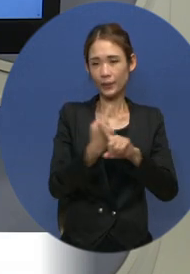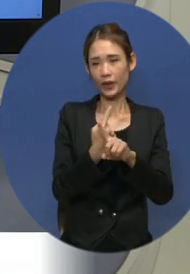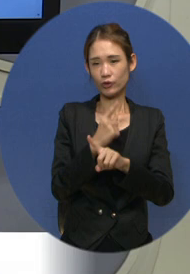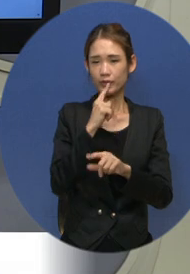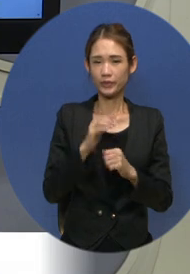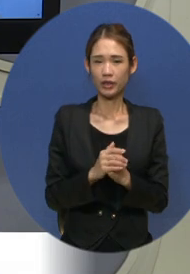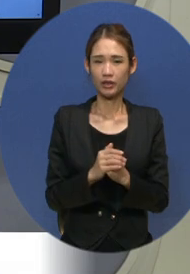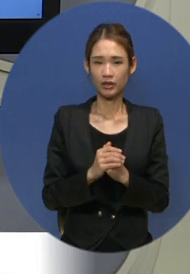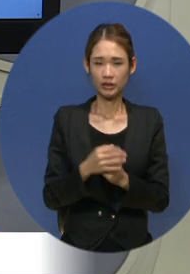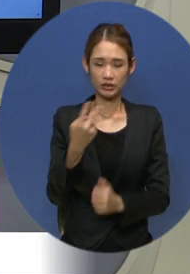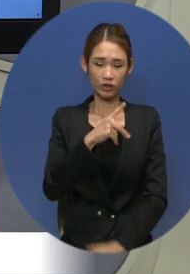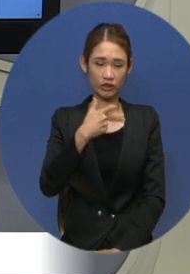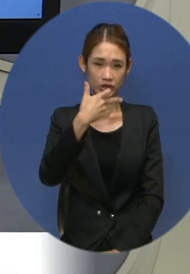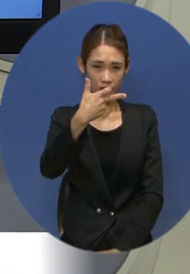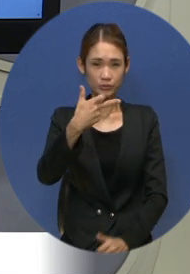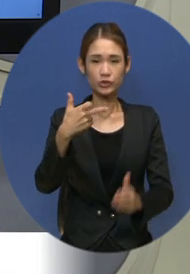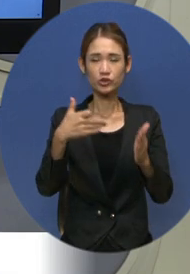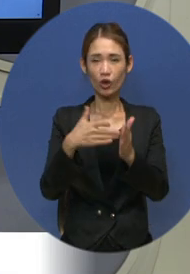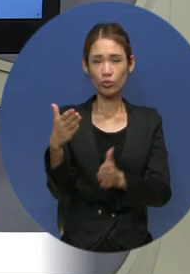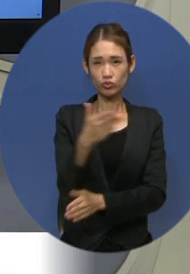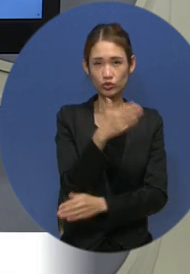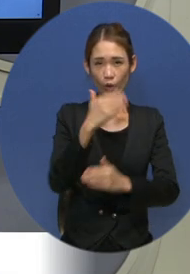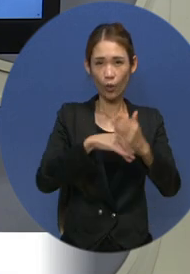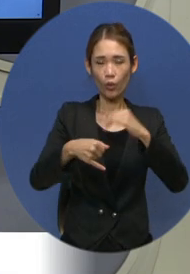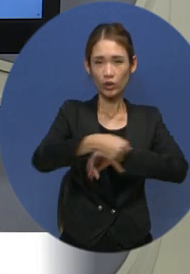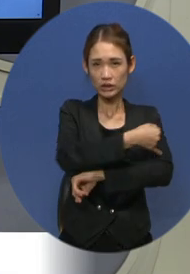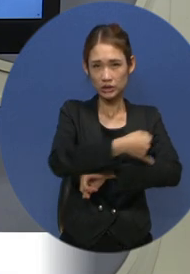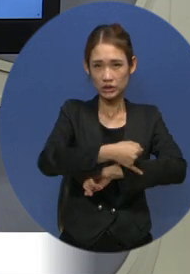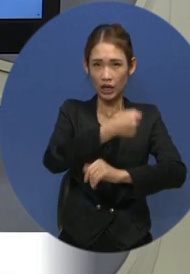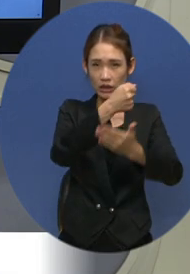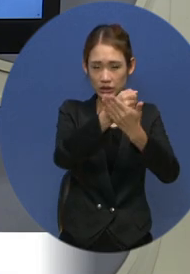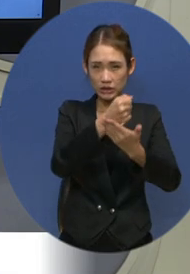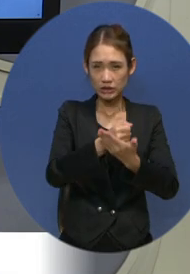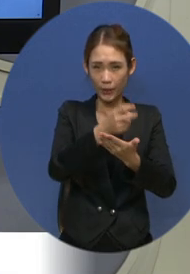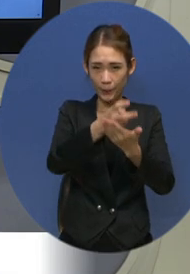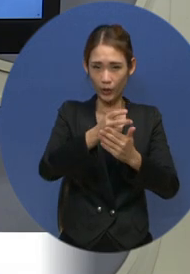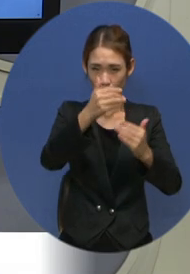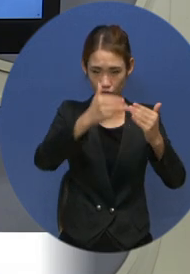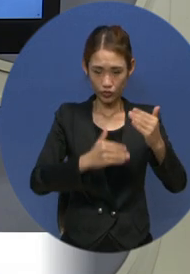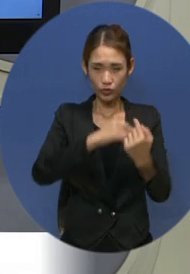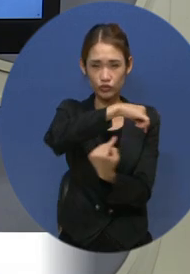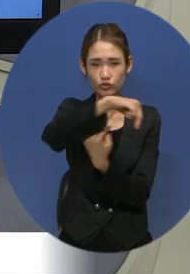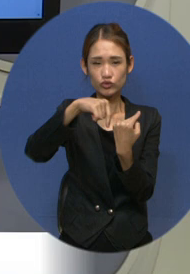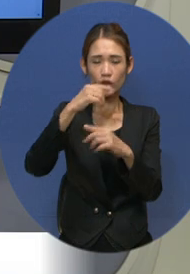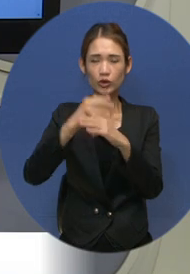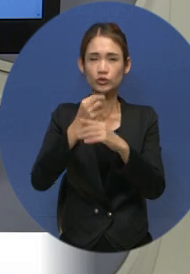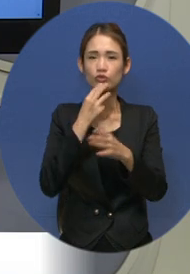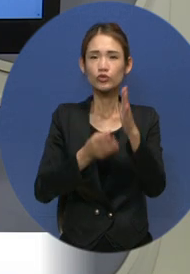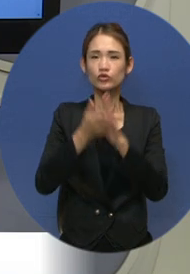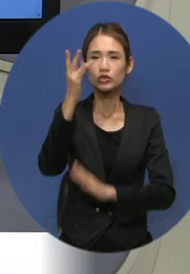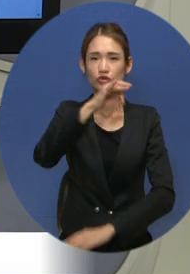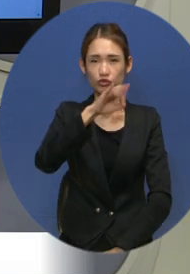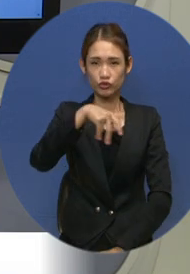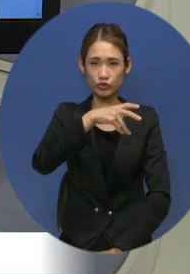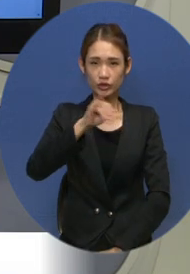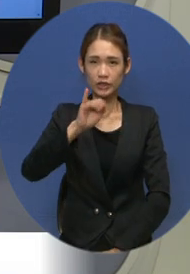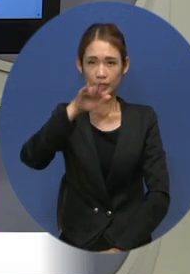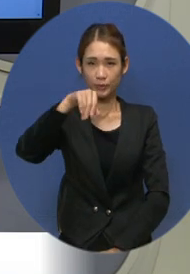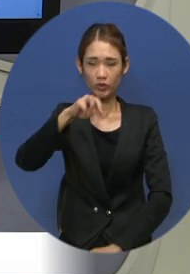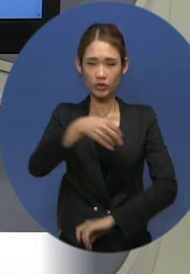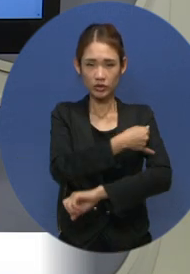우선 씨는 2017년부터 공공디자인 지침서로 운영중인 서울시 유니버설 디자인 통합